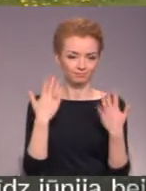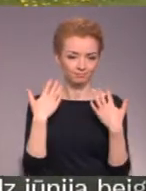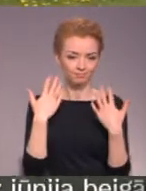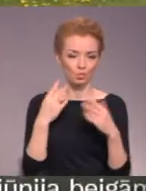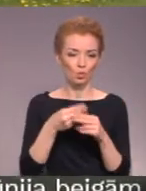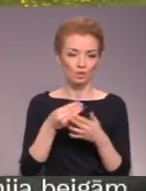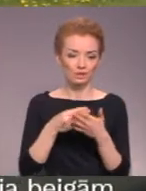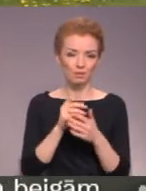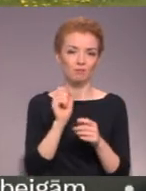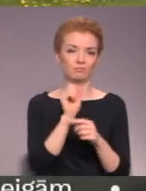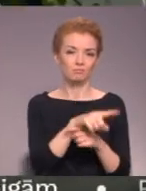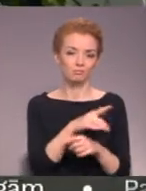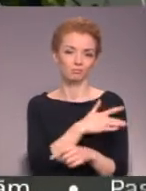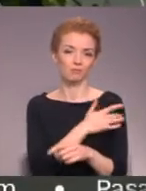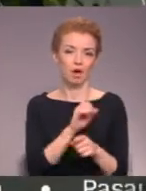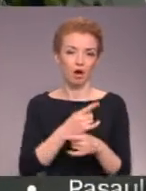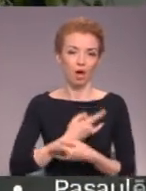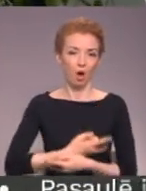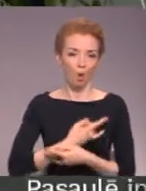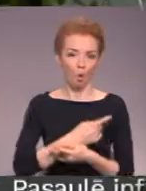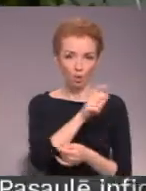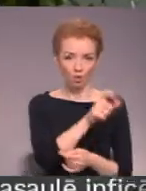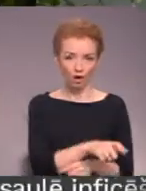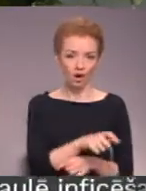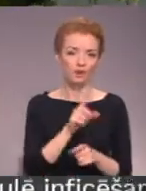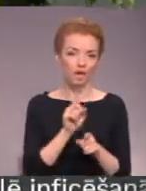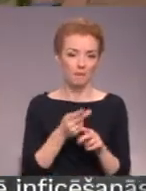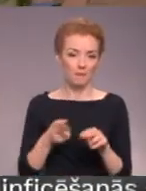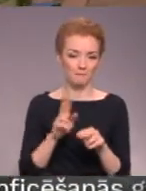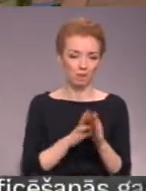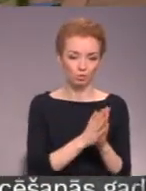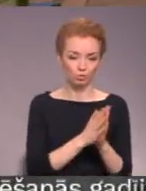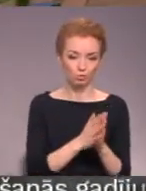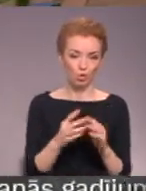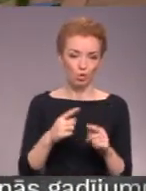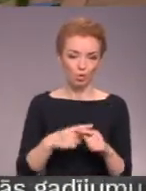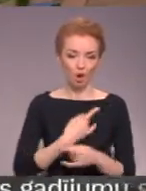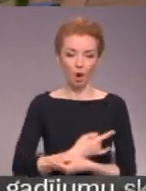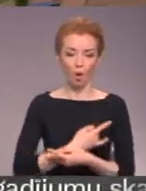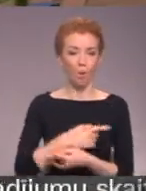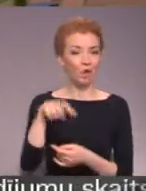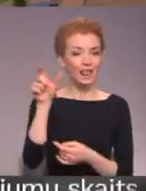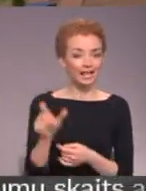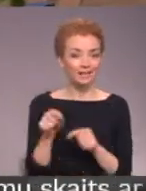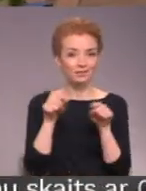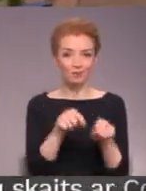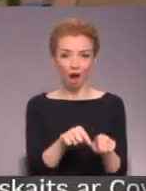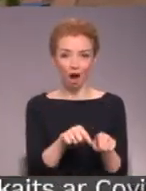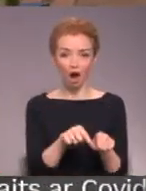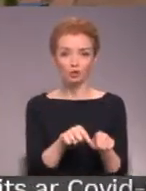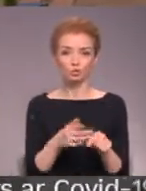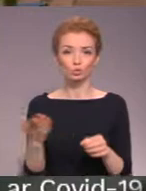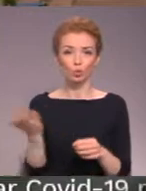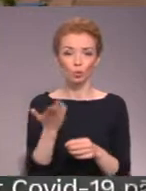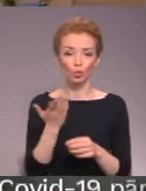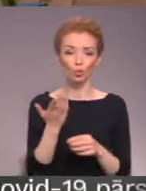algot auklis, kuru palīdzība šajā laikā jau bijusi nepieciešama pat papildus. Auklītes jau ir tās, kuras